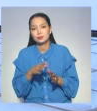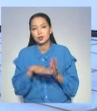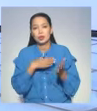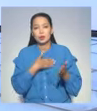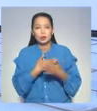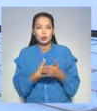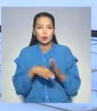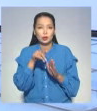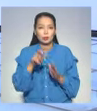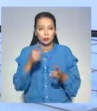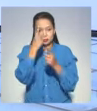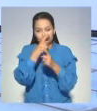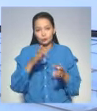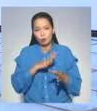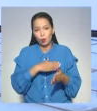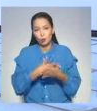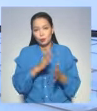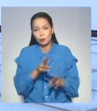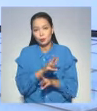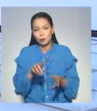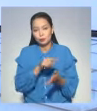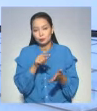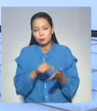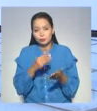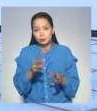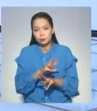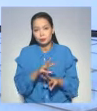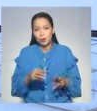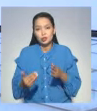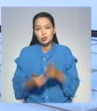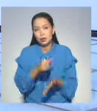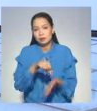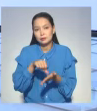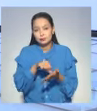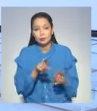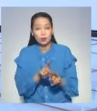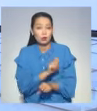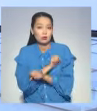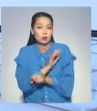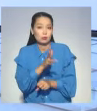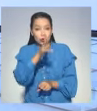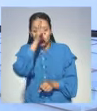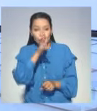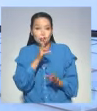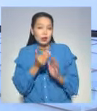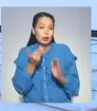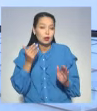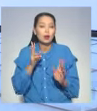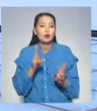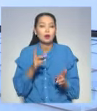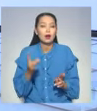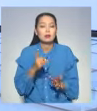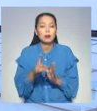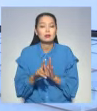шығатыны мәлімделді. Министрлерді сұрақтың астына алатын мәжілістің жаңа құрамы да демалады. Үш ай бұрын мандат алғандар